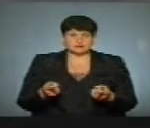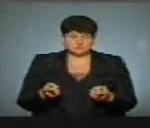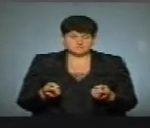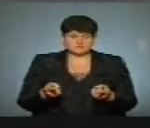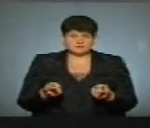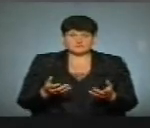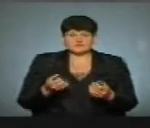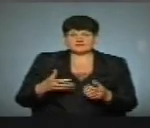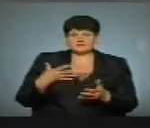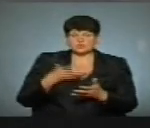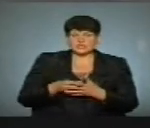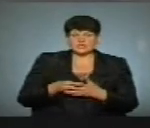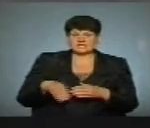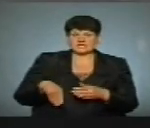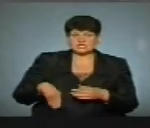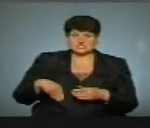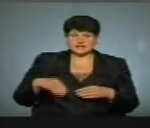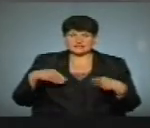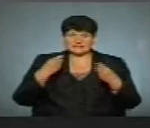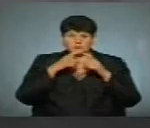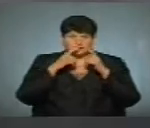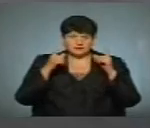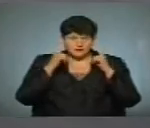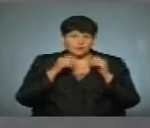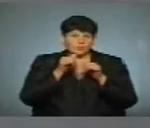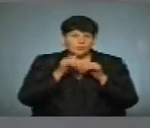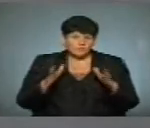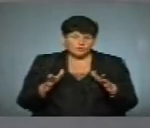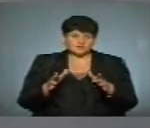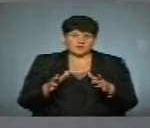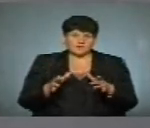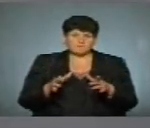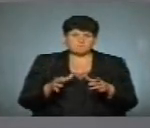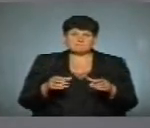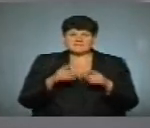дістав зі своєї кишені і дав мені маску, бо не можна без маски заходити у відділок.